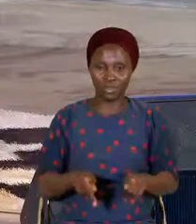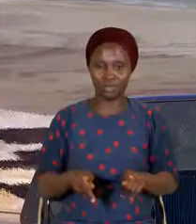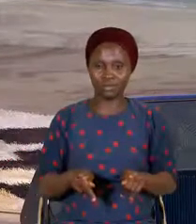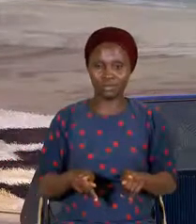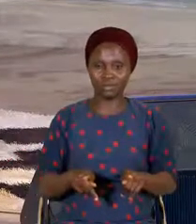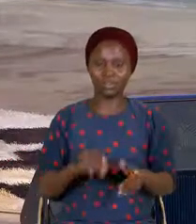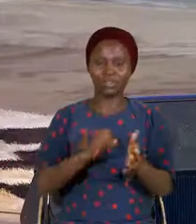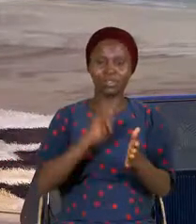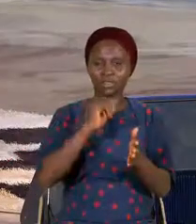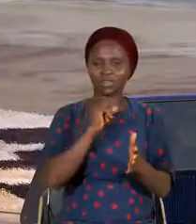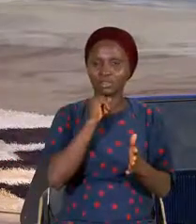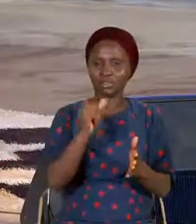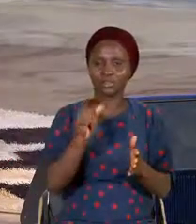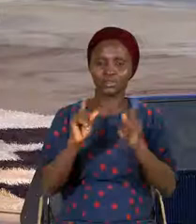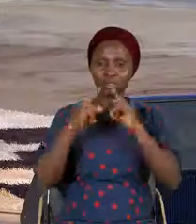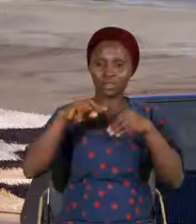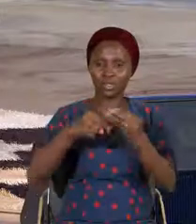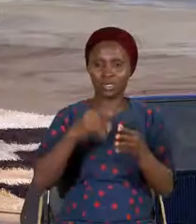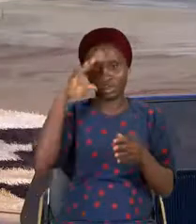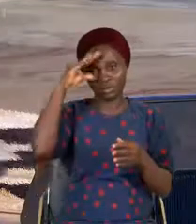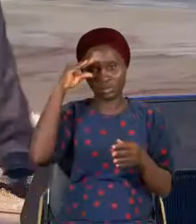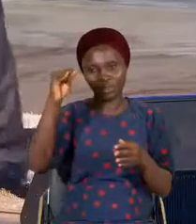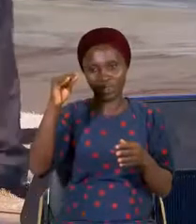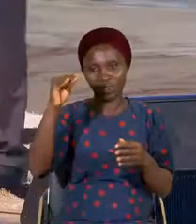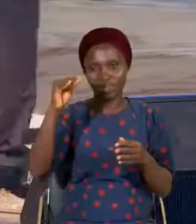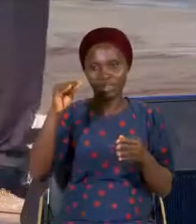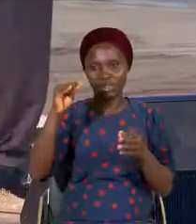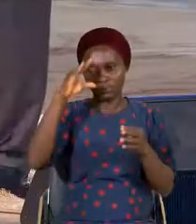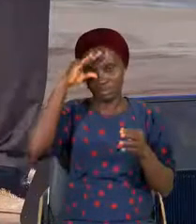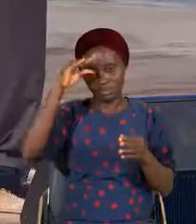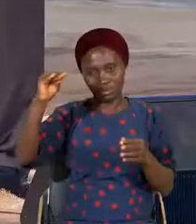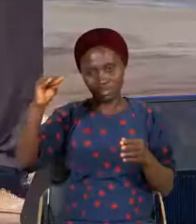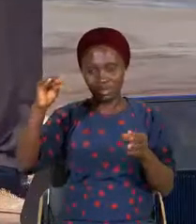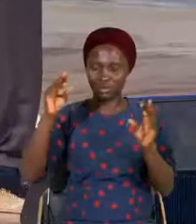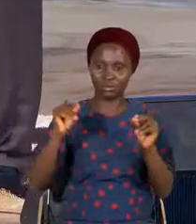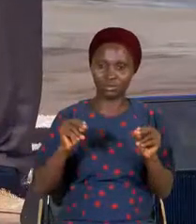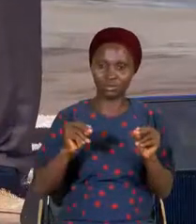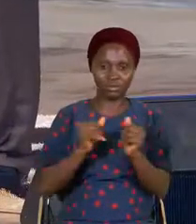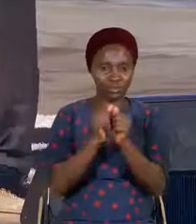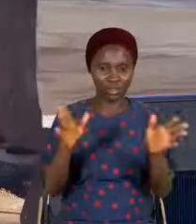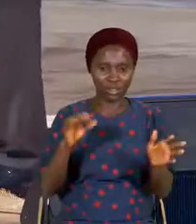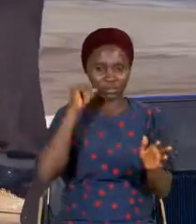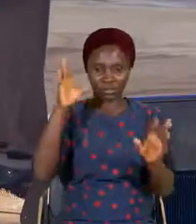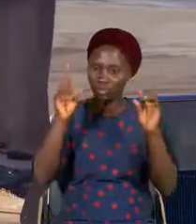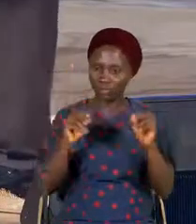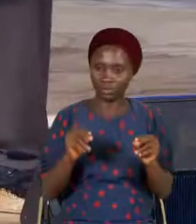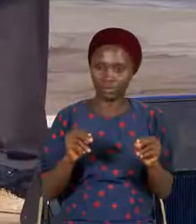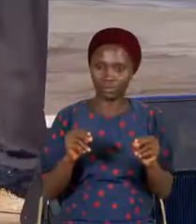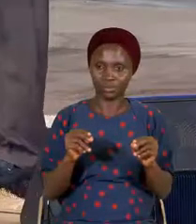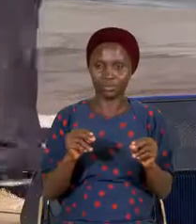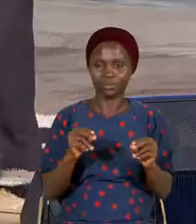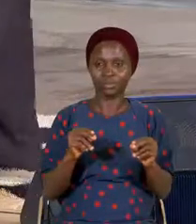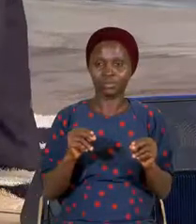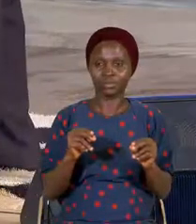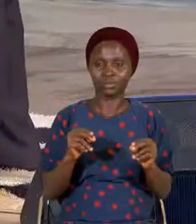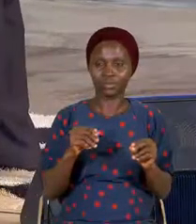chaque personne, cela ne se réfère pas aux hommes, le genre masculin, sans les femmes. Quand il